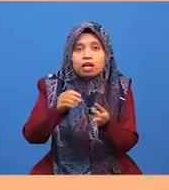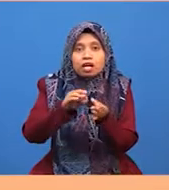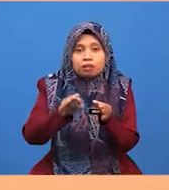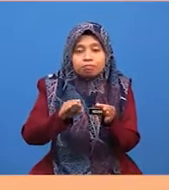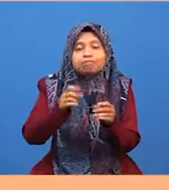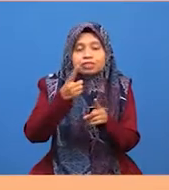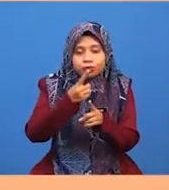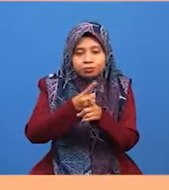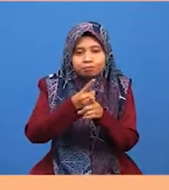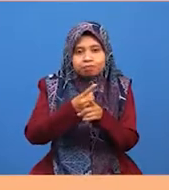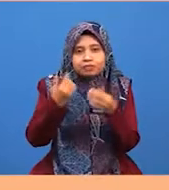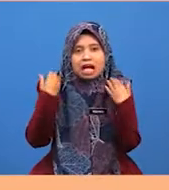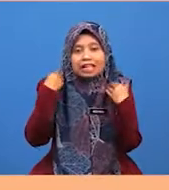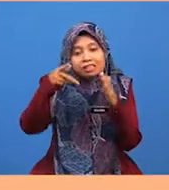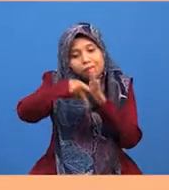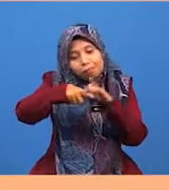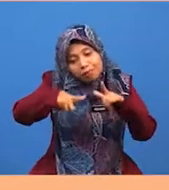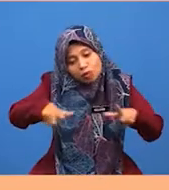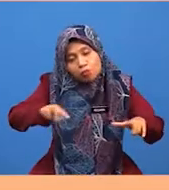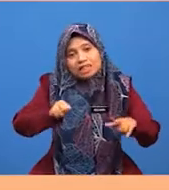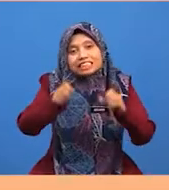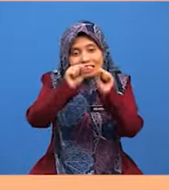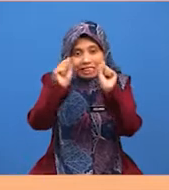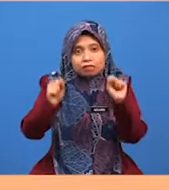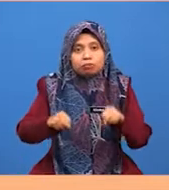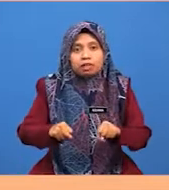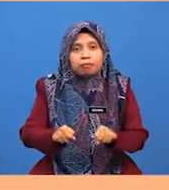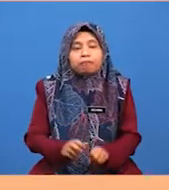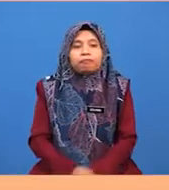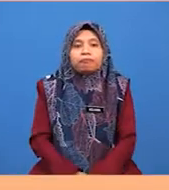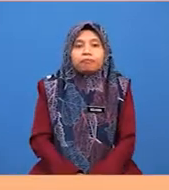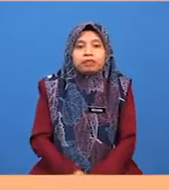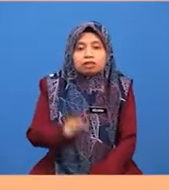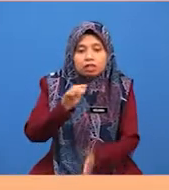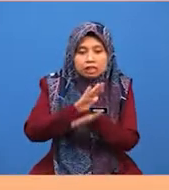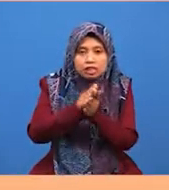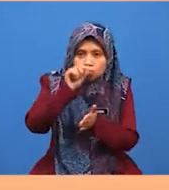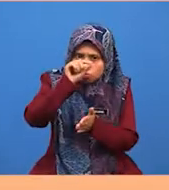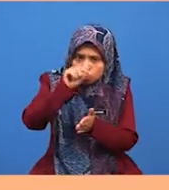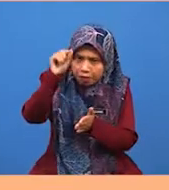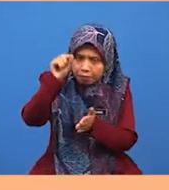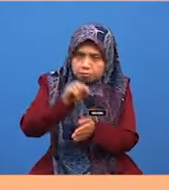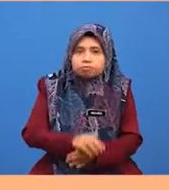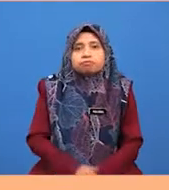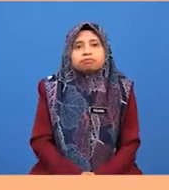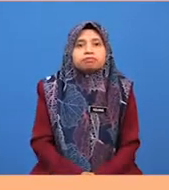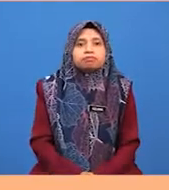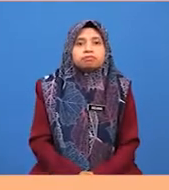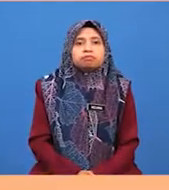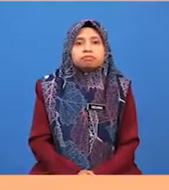Ayat yang kedua ini betul sebab ada perluasan subjek.